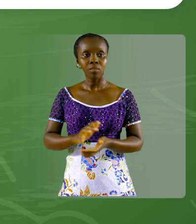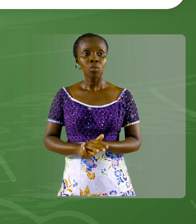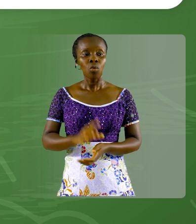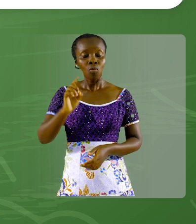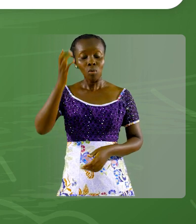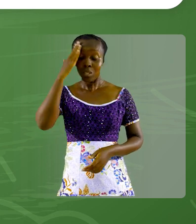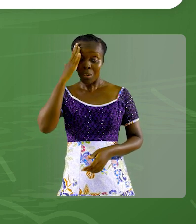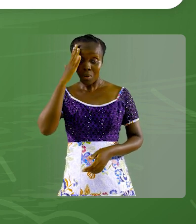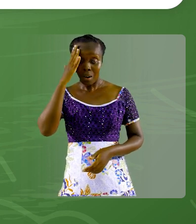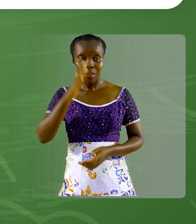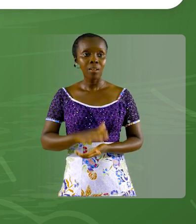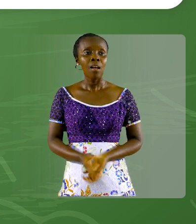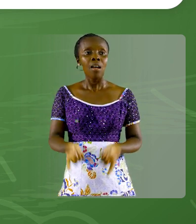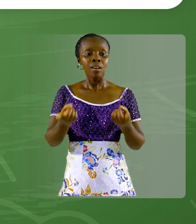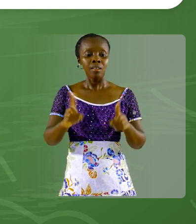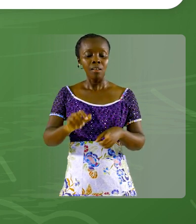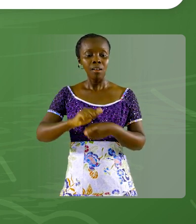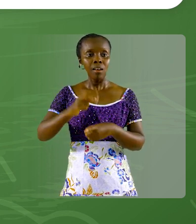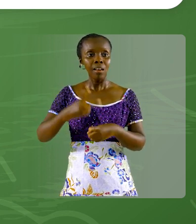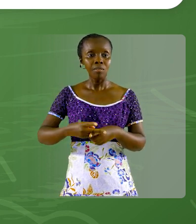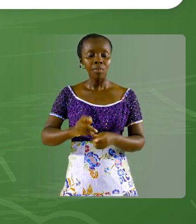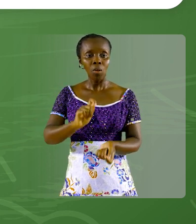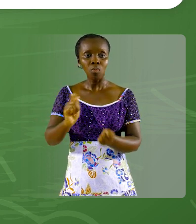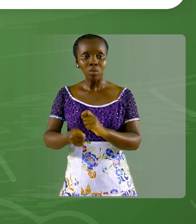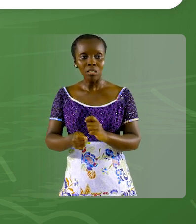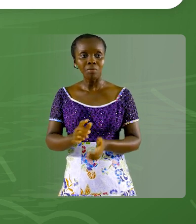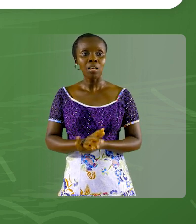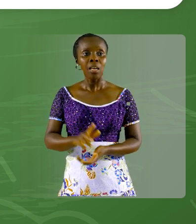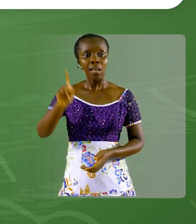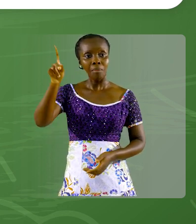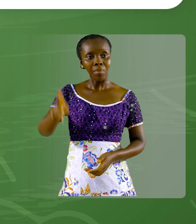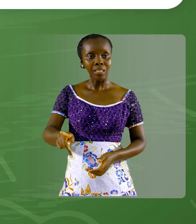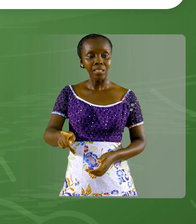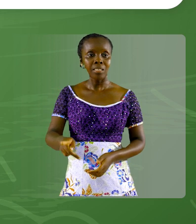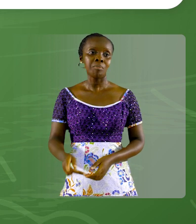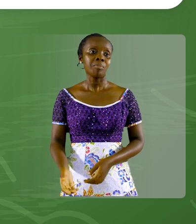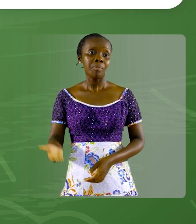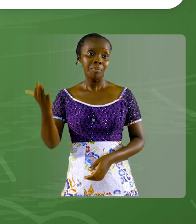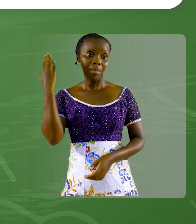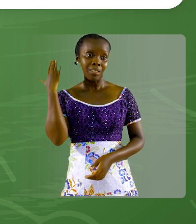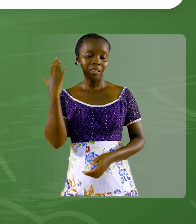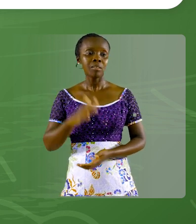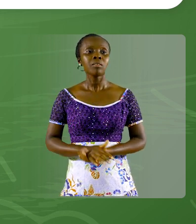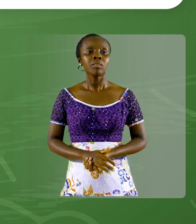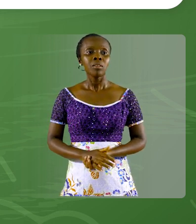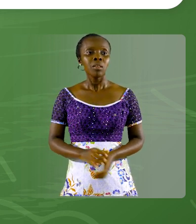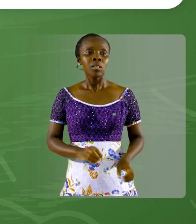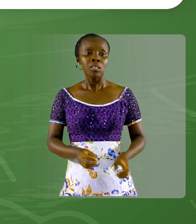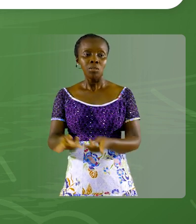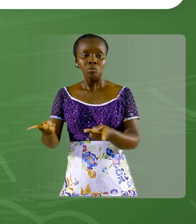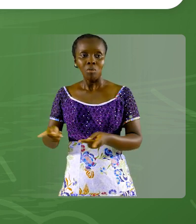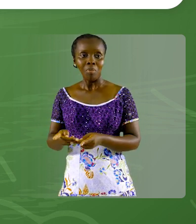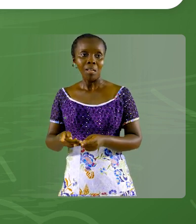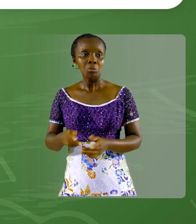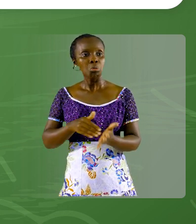que lorsque l'adverbe modifie un participe passé, il se place tantôt